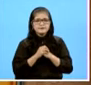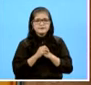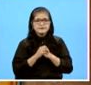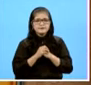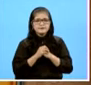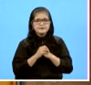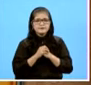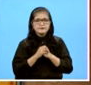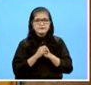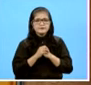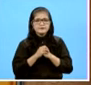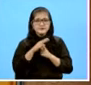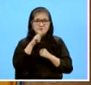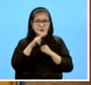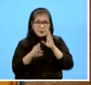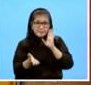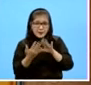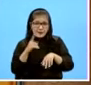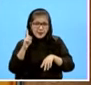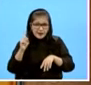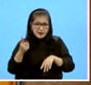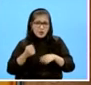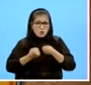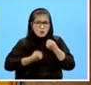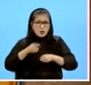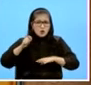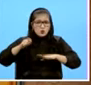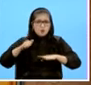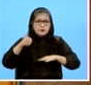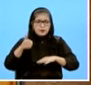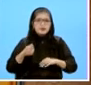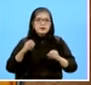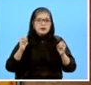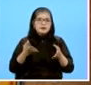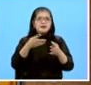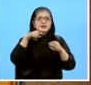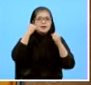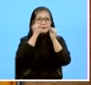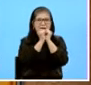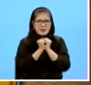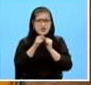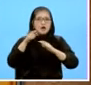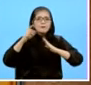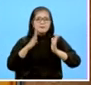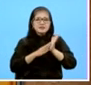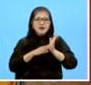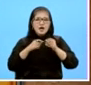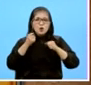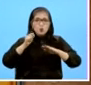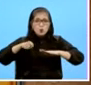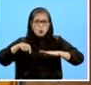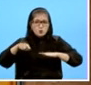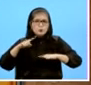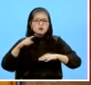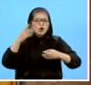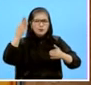Pemirsa, peninjauan kembali adalah upaya hukum yang dapat ditempuh terpidana dalam suatu kasus hukum terhadap suatu putusan